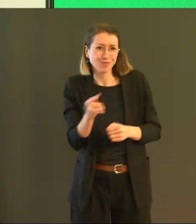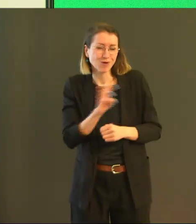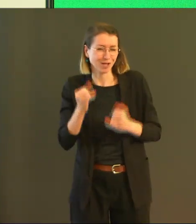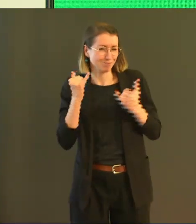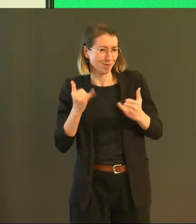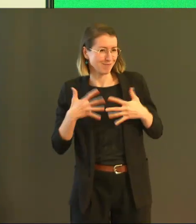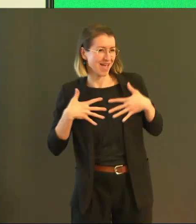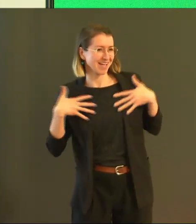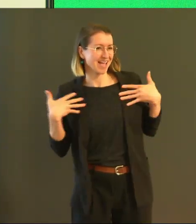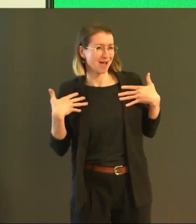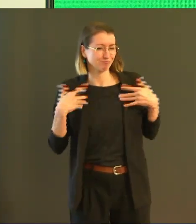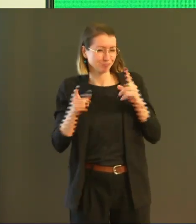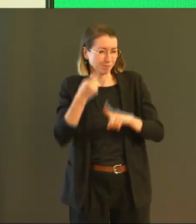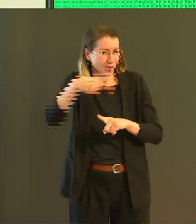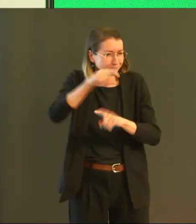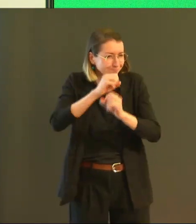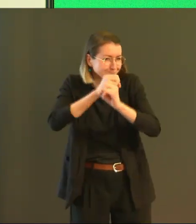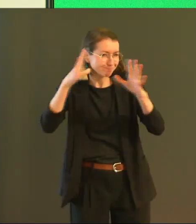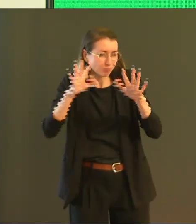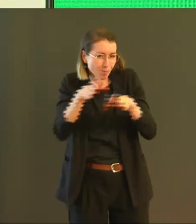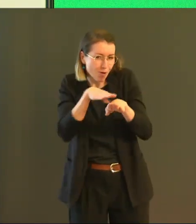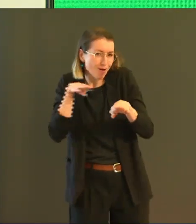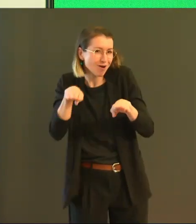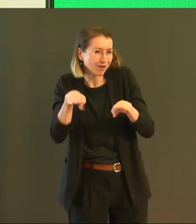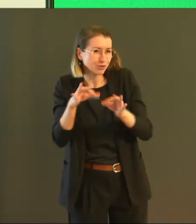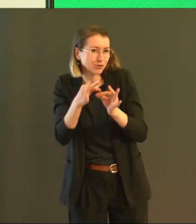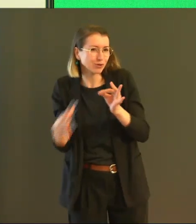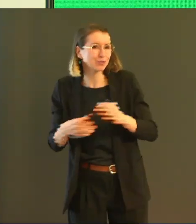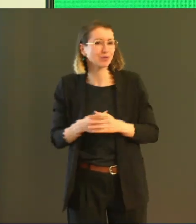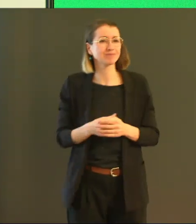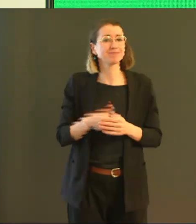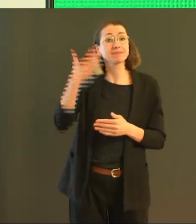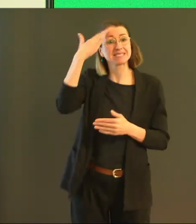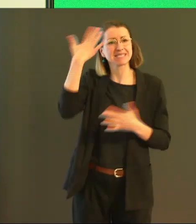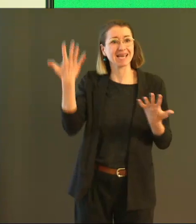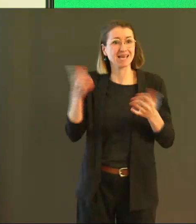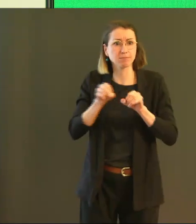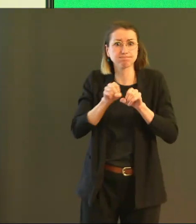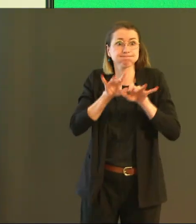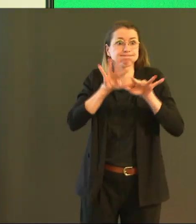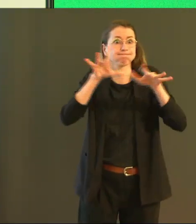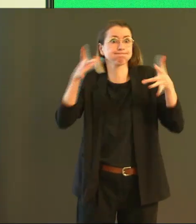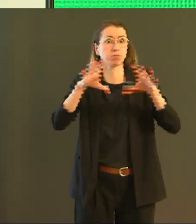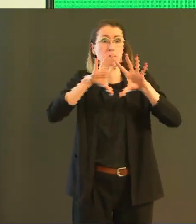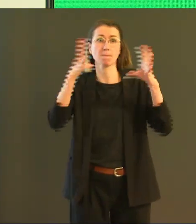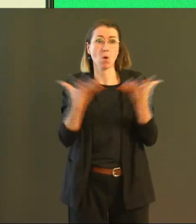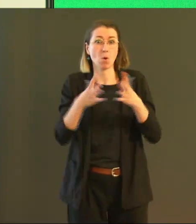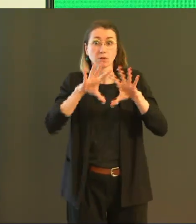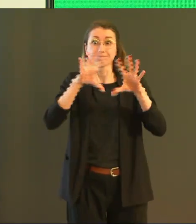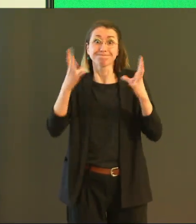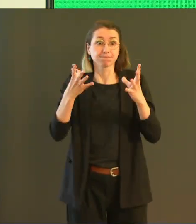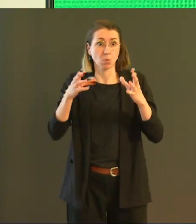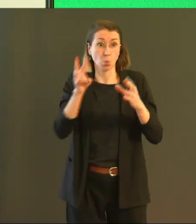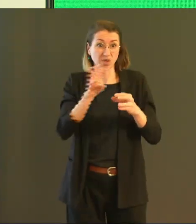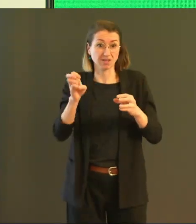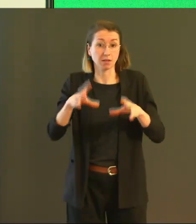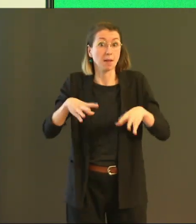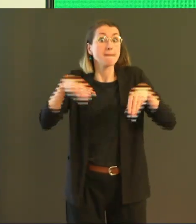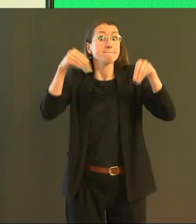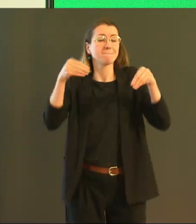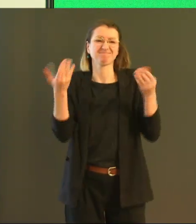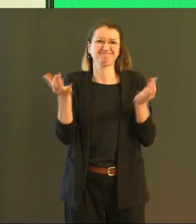la pandémie malheureusement elle ne connaît pas de week ends et dans les prochains jours plusieurs milliers de personnes continueront